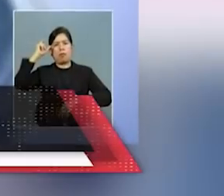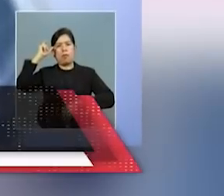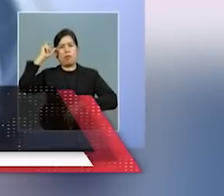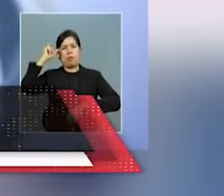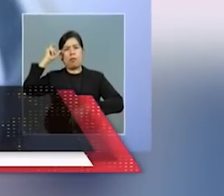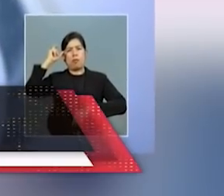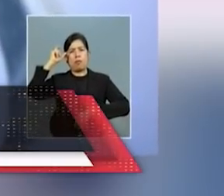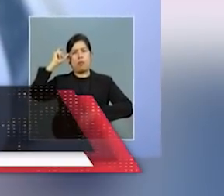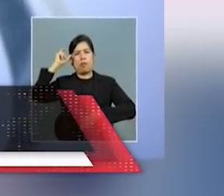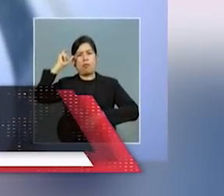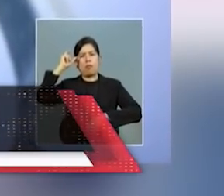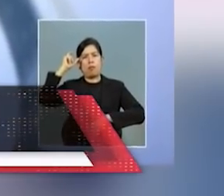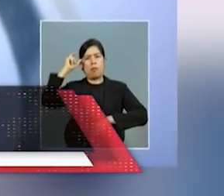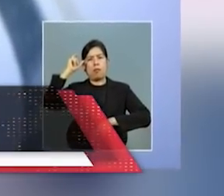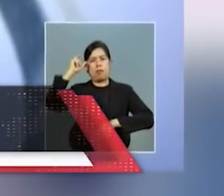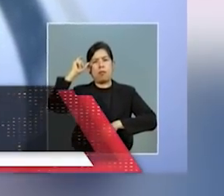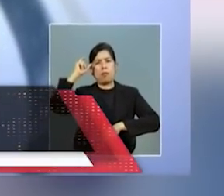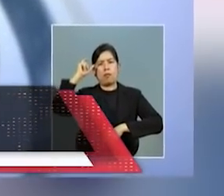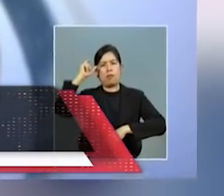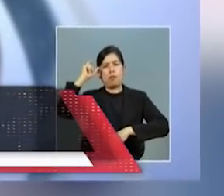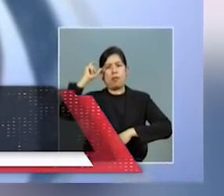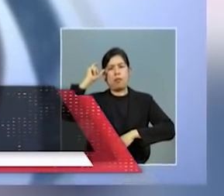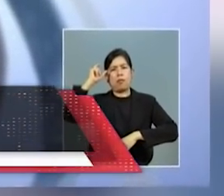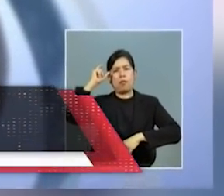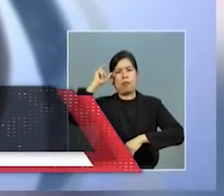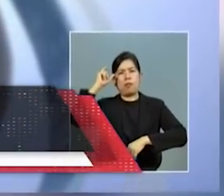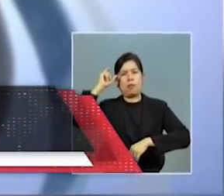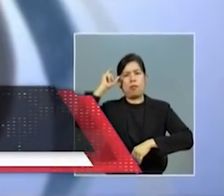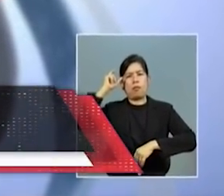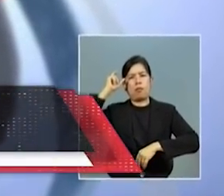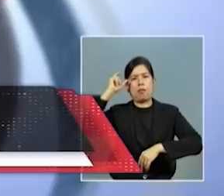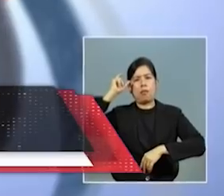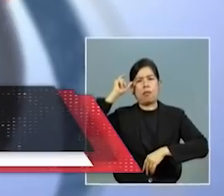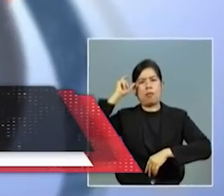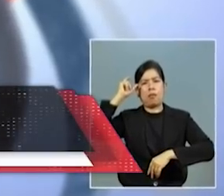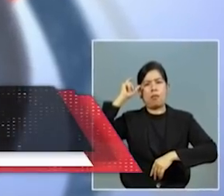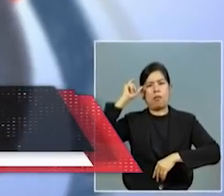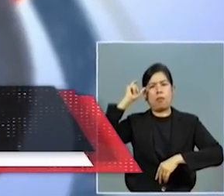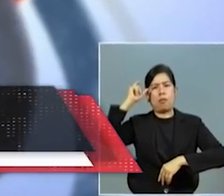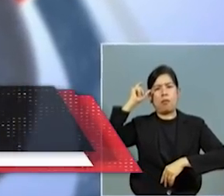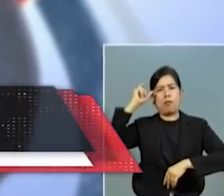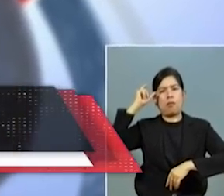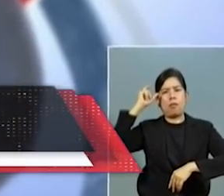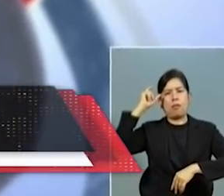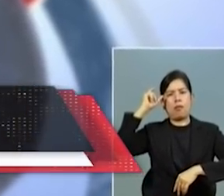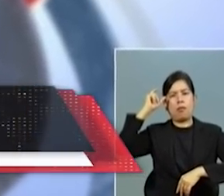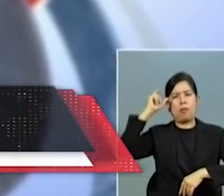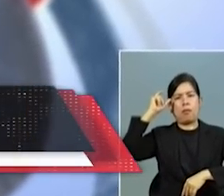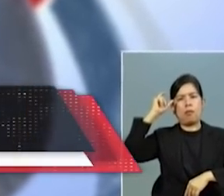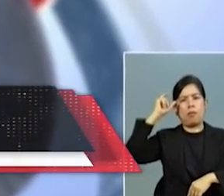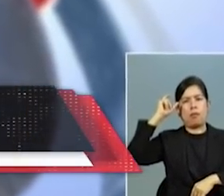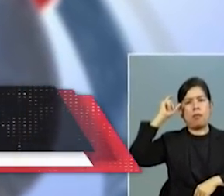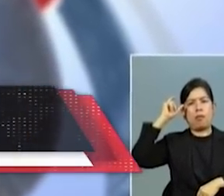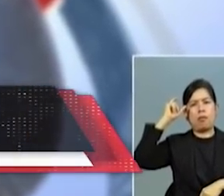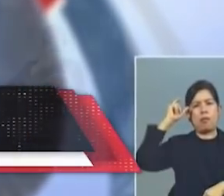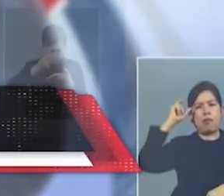ไรต่อนอกจากนี้ยังมีรหัส OTP เด้งมาในข้อความหลายครั้งแต่ไม่สามารถกรอกได้ที่หน้าเว็บไซต์ได้เนื่อง